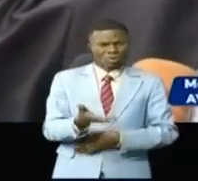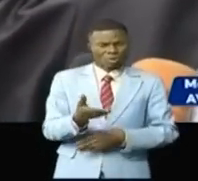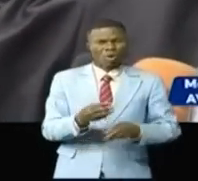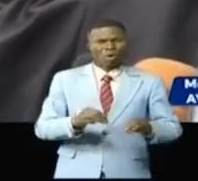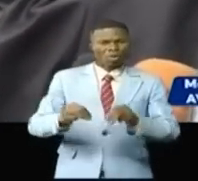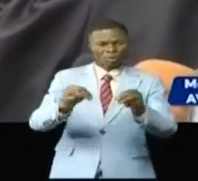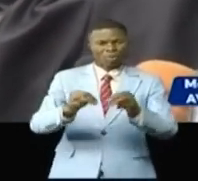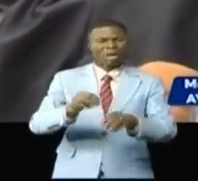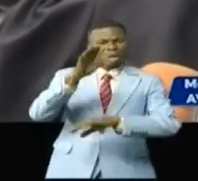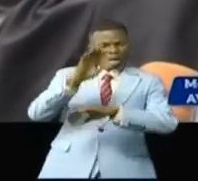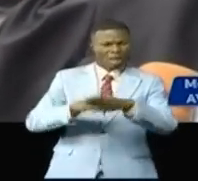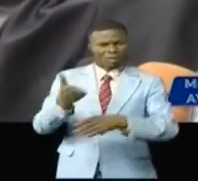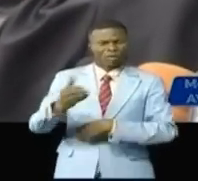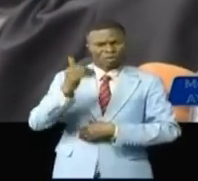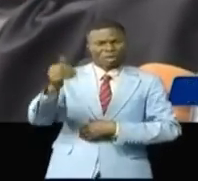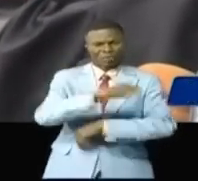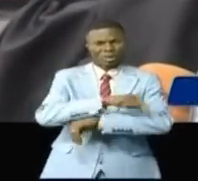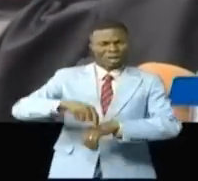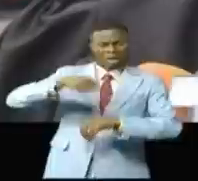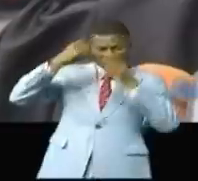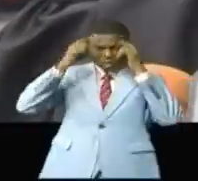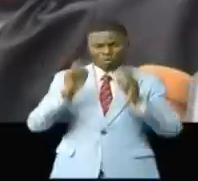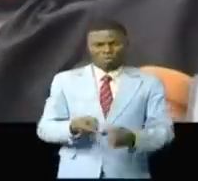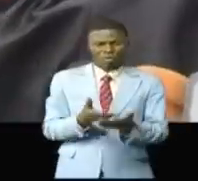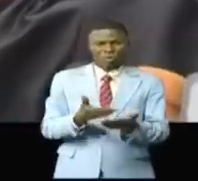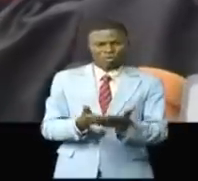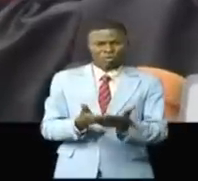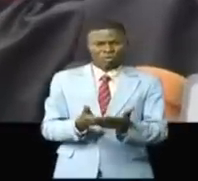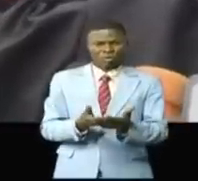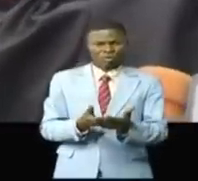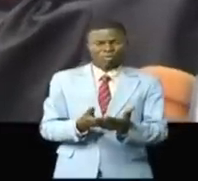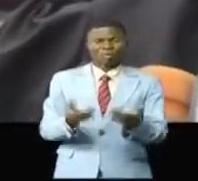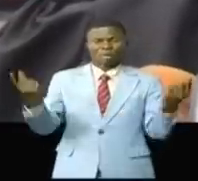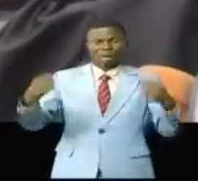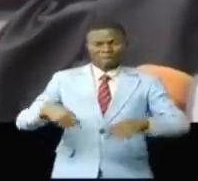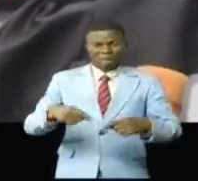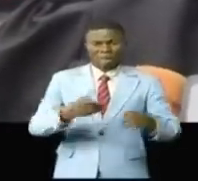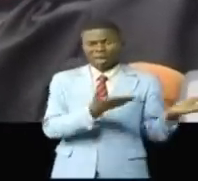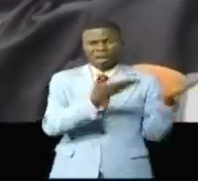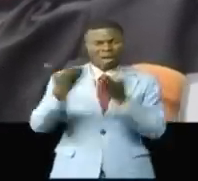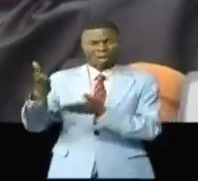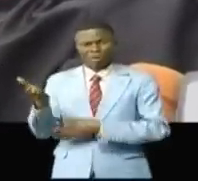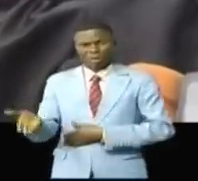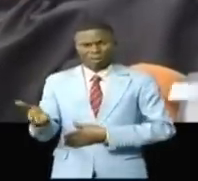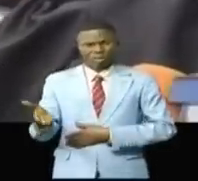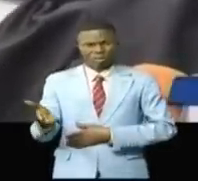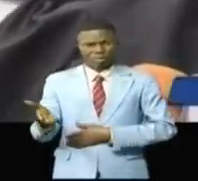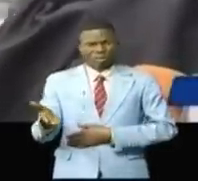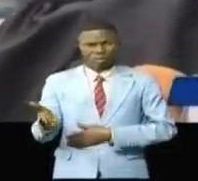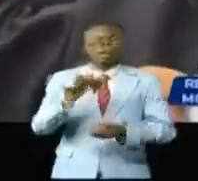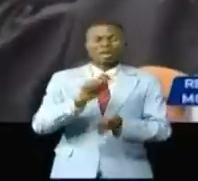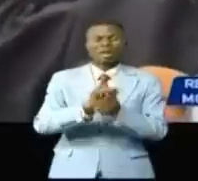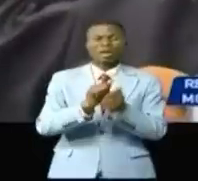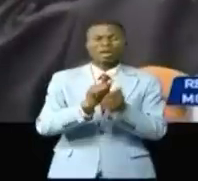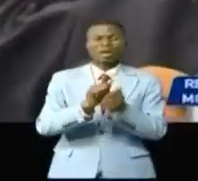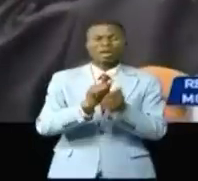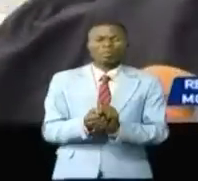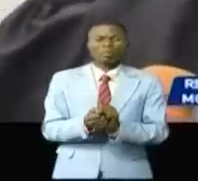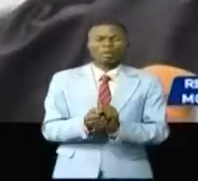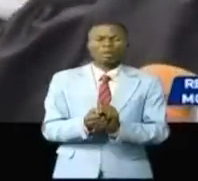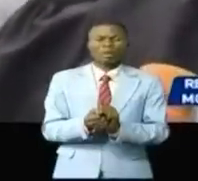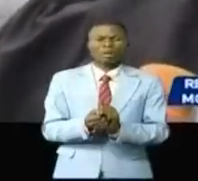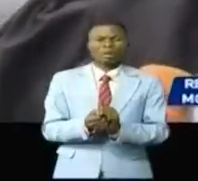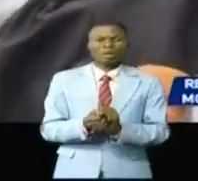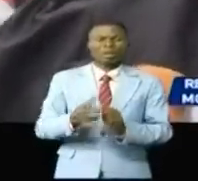Même en appel, même devant la Cour de cassation, lorsqu'elle a été amenée en procédure